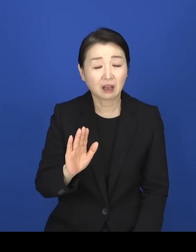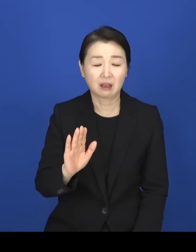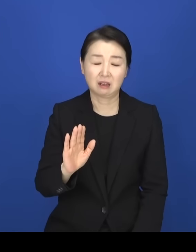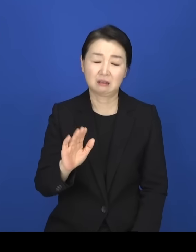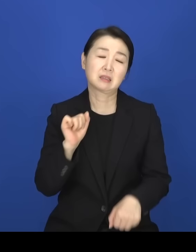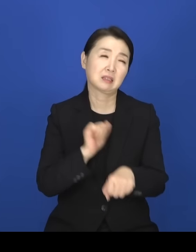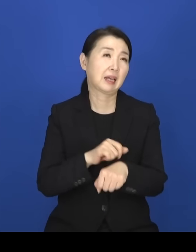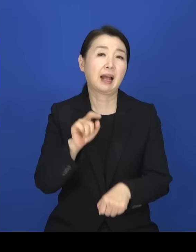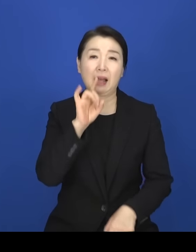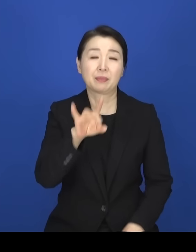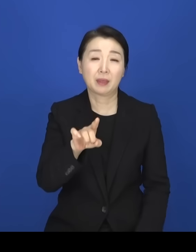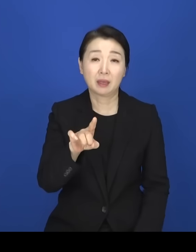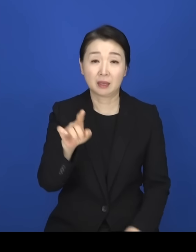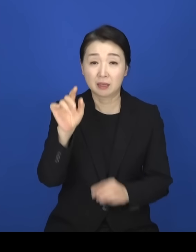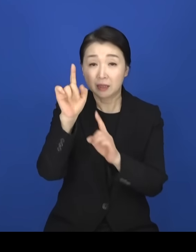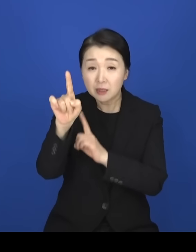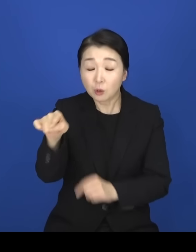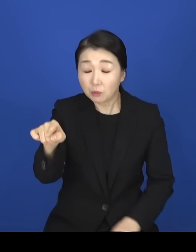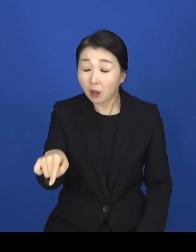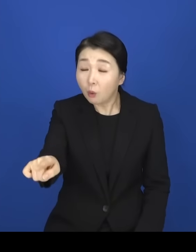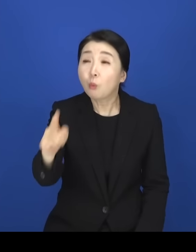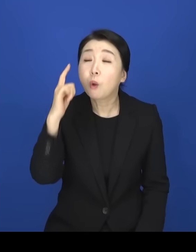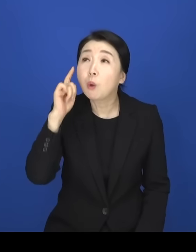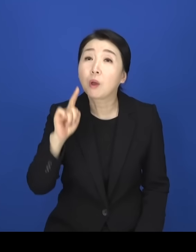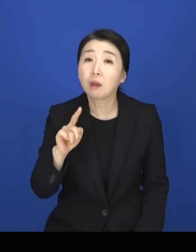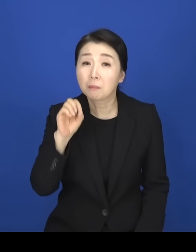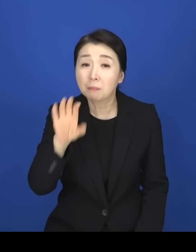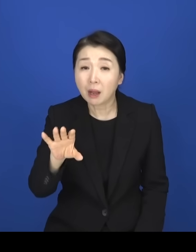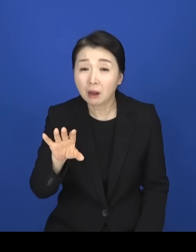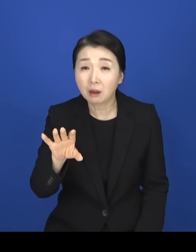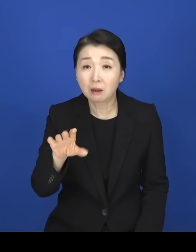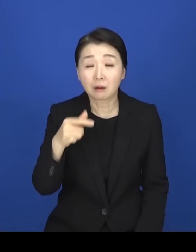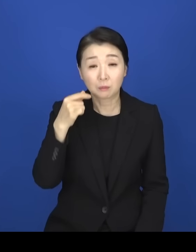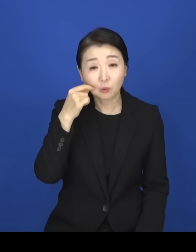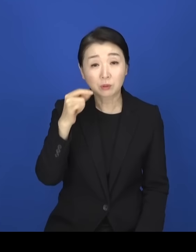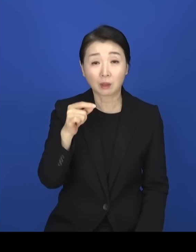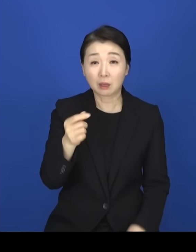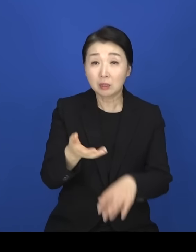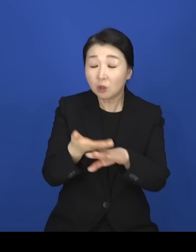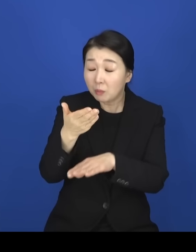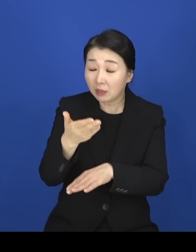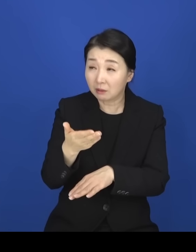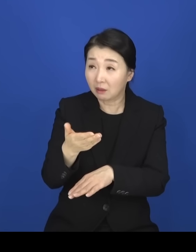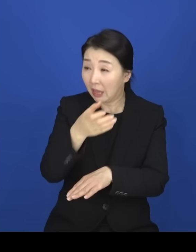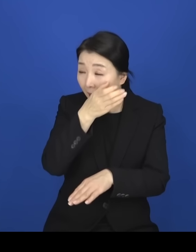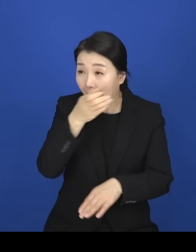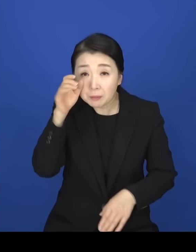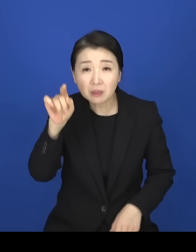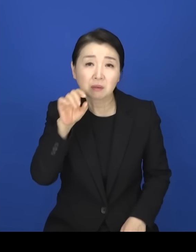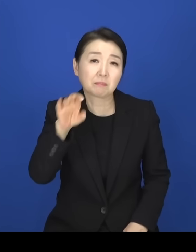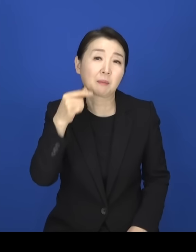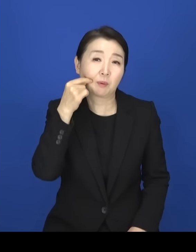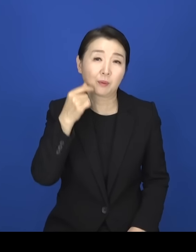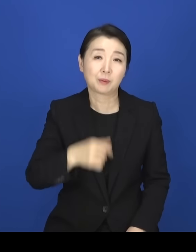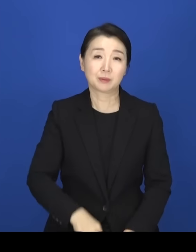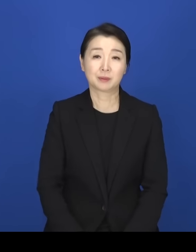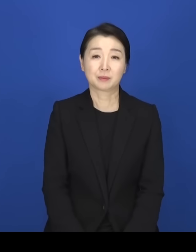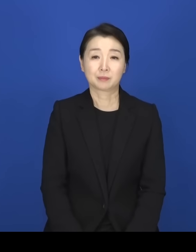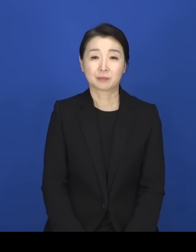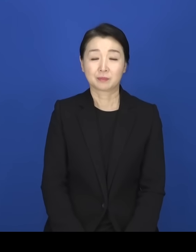터지죠. 내가 예를 들어서 이경규 선배 앞에서 왜 이러세요? 뭐 이런 거 했다가 괜히 선배한테 가는 그쵸, 그쵸. 이러니까 나를 멘트를 못 던지죠. 네, 네.